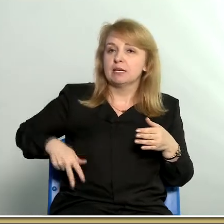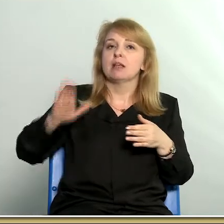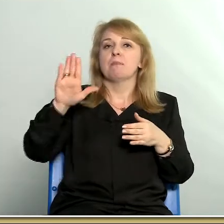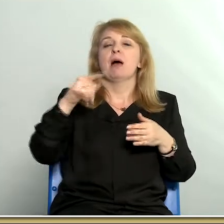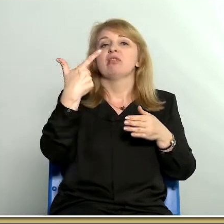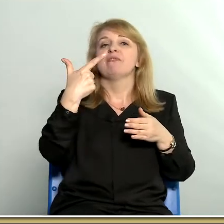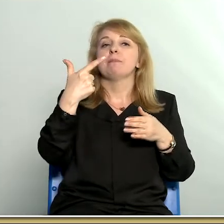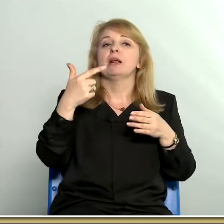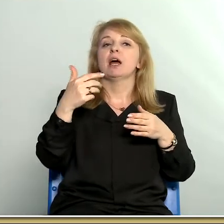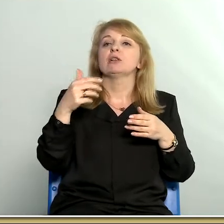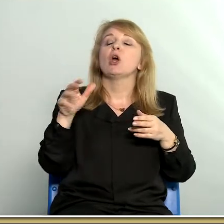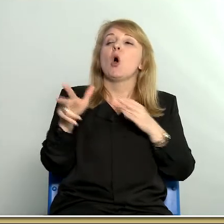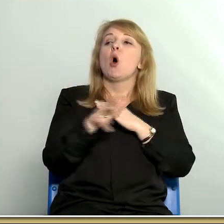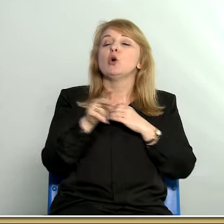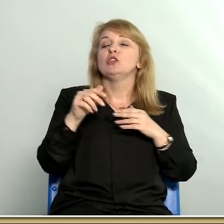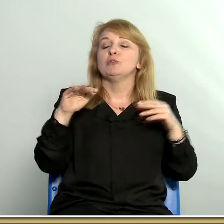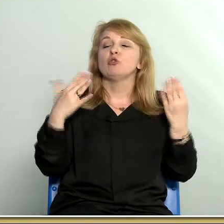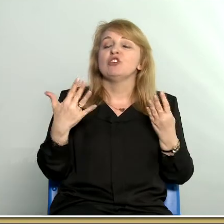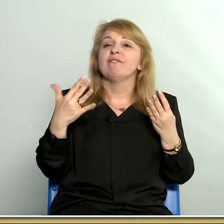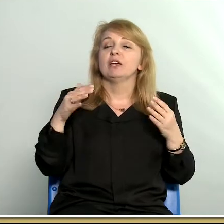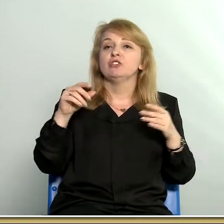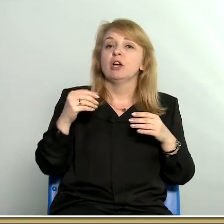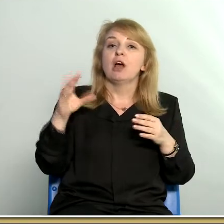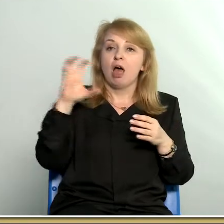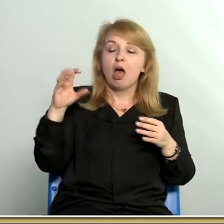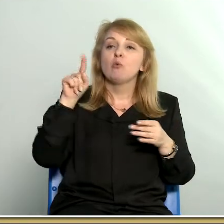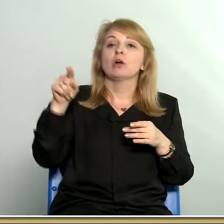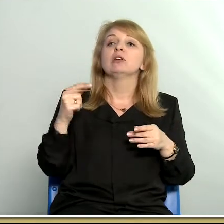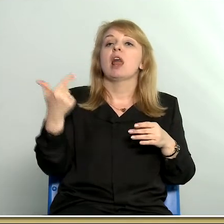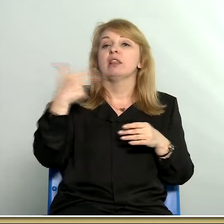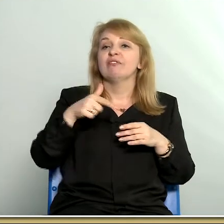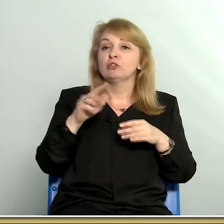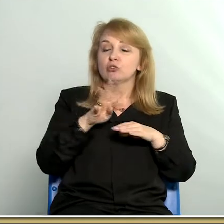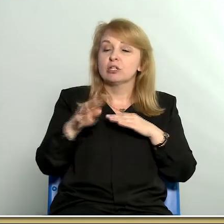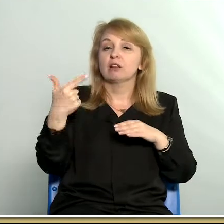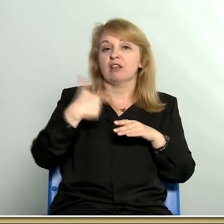,089 mln euro na całą perspektywę 2014-2020.